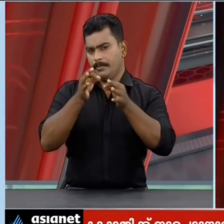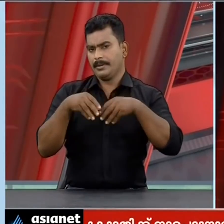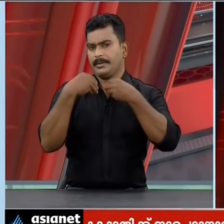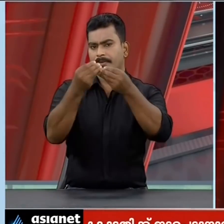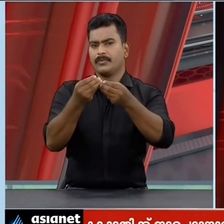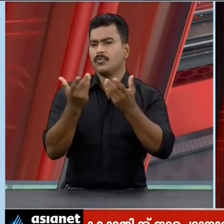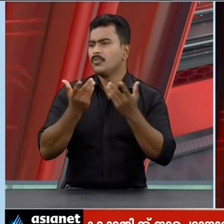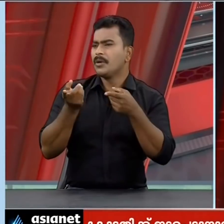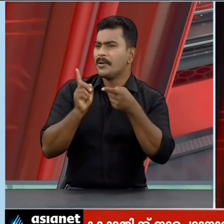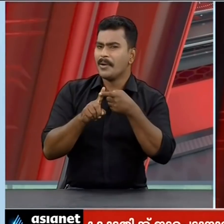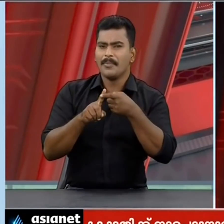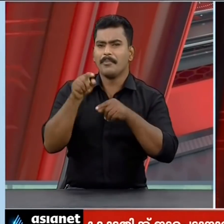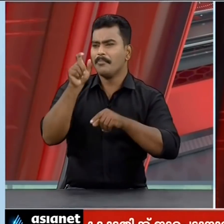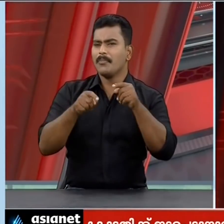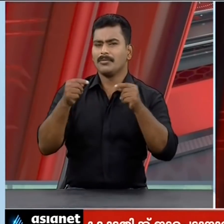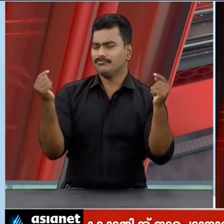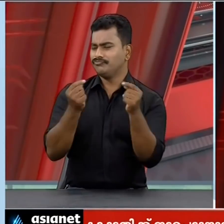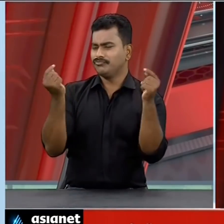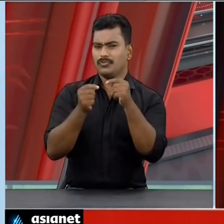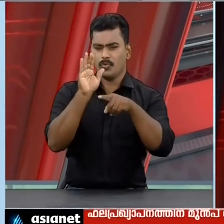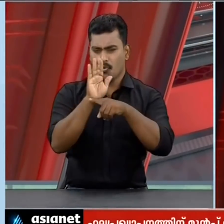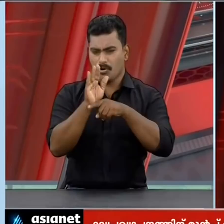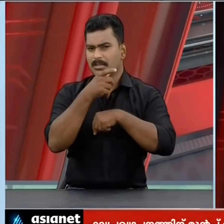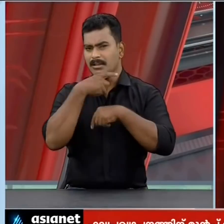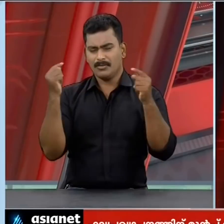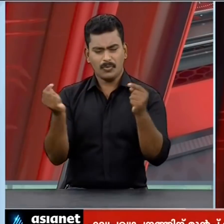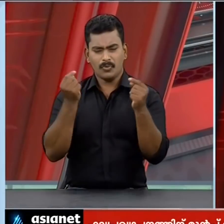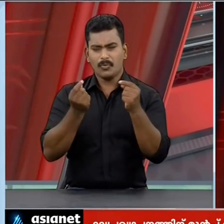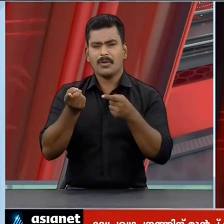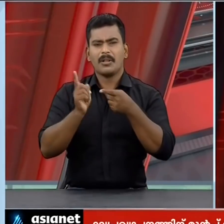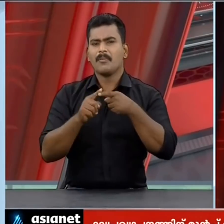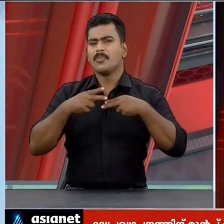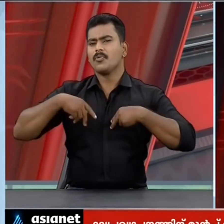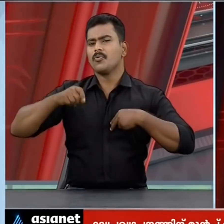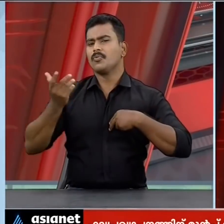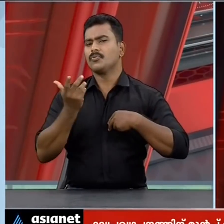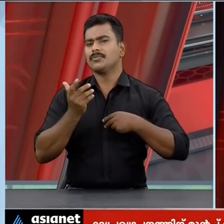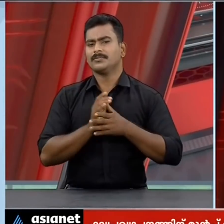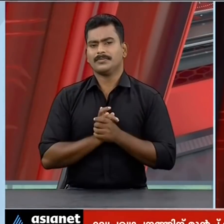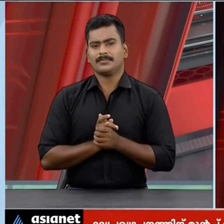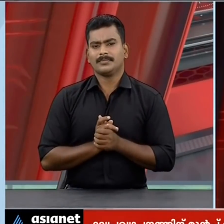ഒരുപാട് ആരോപണങ്ങൾ മുന്നണികൾ പരസ്പരം ഉന്നയിക്കുന്നുണ്ട്. എന്തായാലും എന്താണ് കോടതിയിലെ നടപടികൾ?